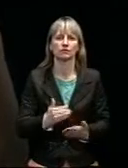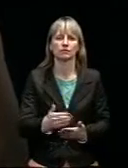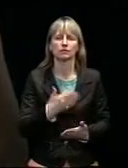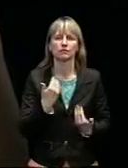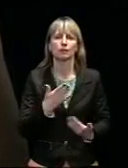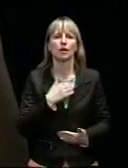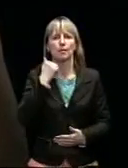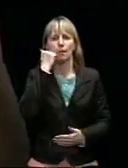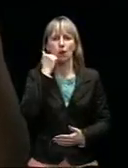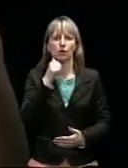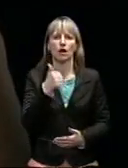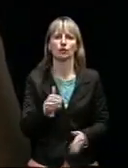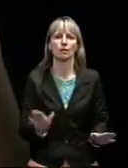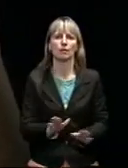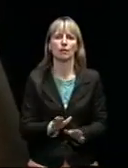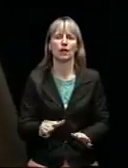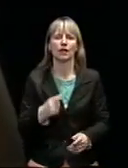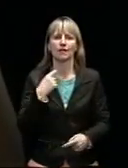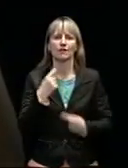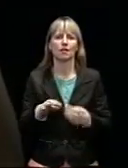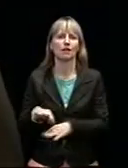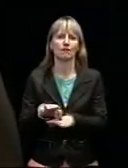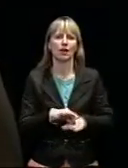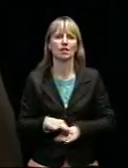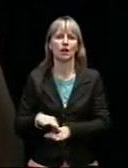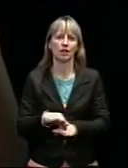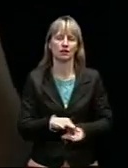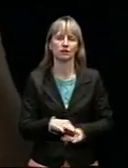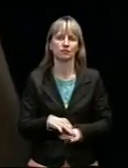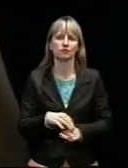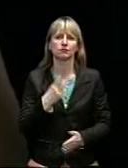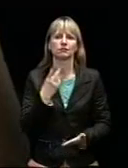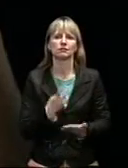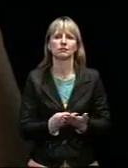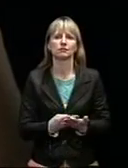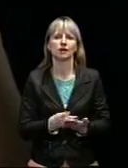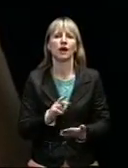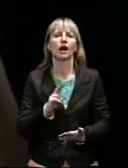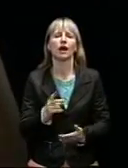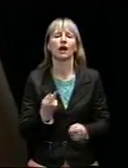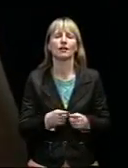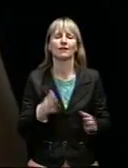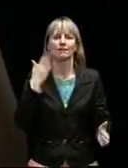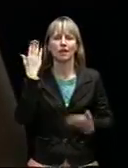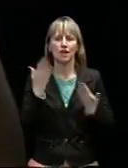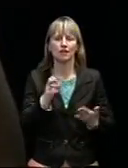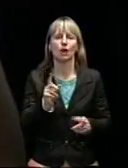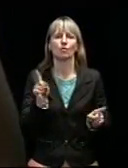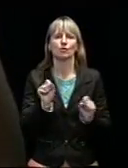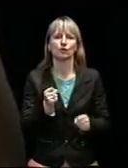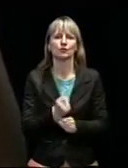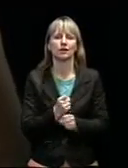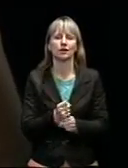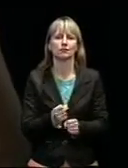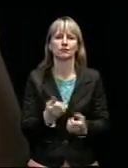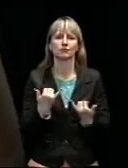Бабушка моя хорошо пела, она меня везде за собой водила. Показывала, как это весело, как музыка может творить чудеса,